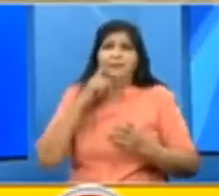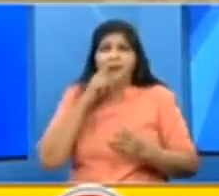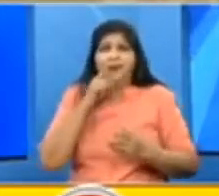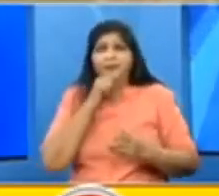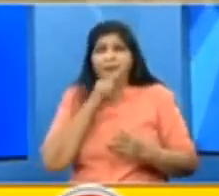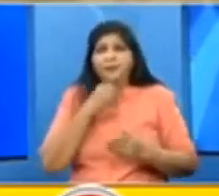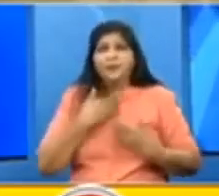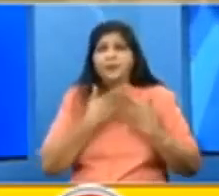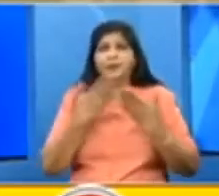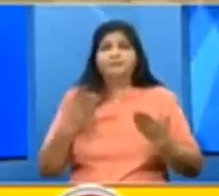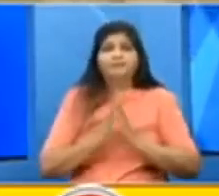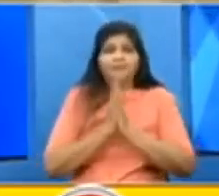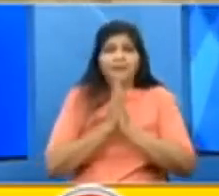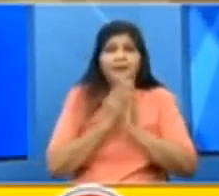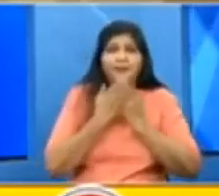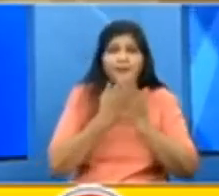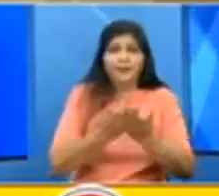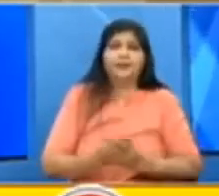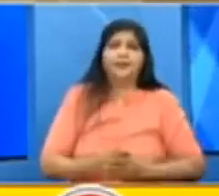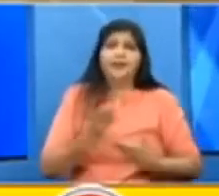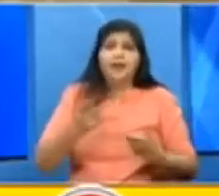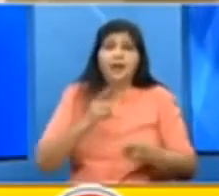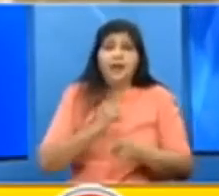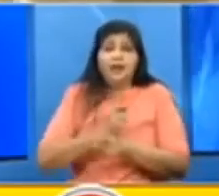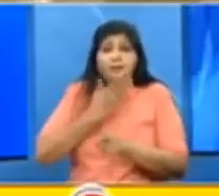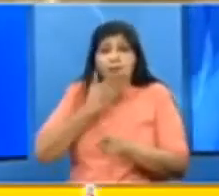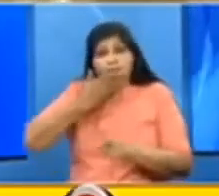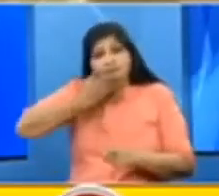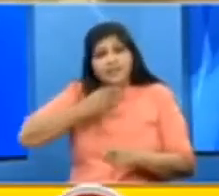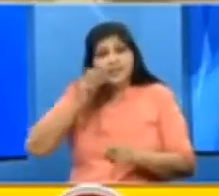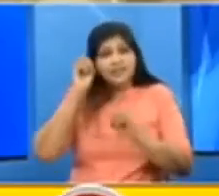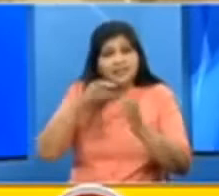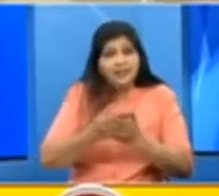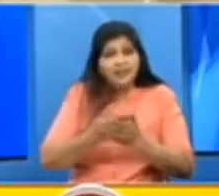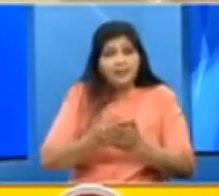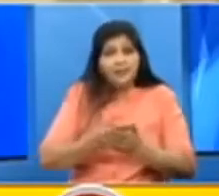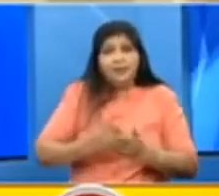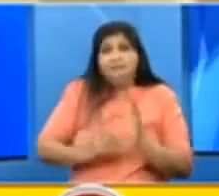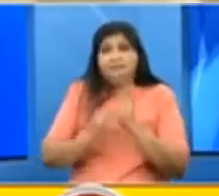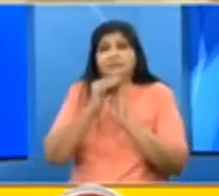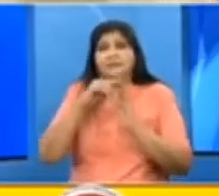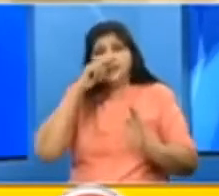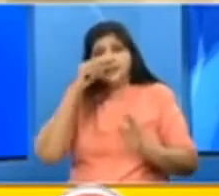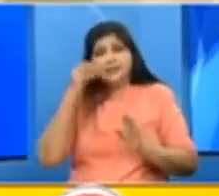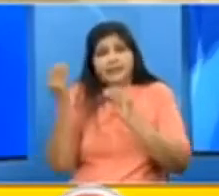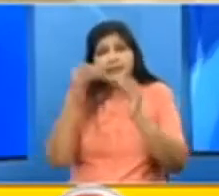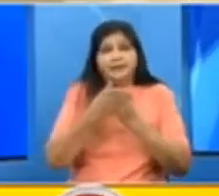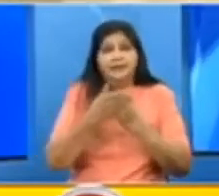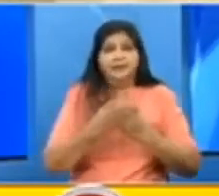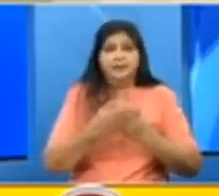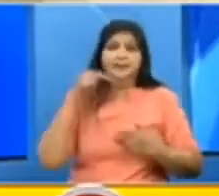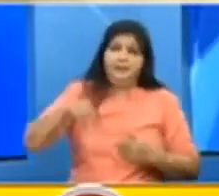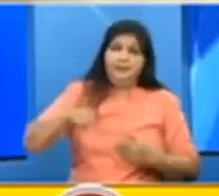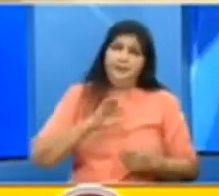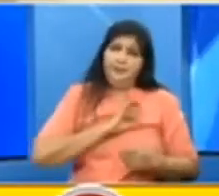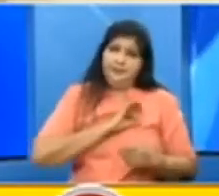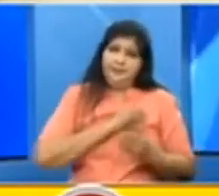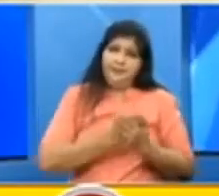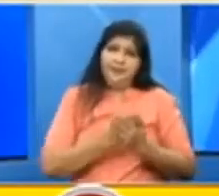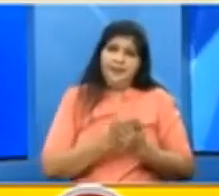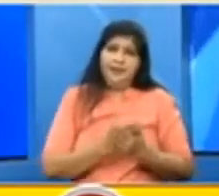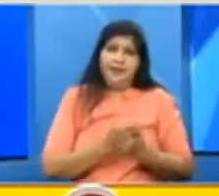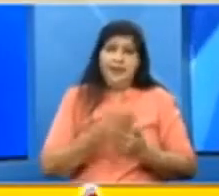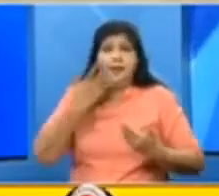को भी मेरी तरफ से प्रणाम कहिए। उन्होंने आपको इस प्रकार से अवसर दिया, आपका हौसला बुलंद किया। और ये मुझे अच्छा लगा कि आप पढ़ाई के